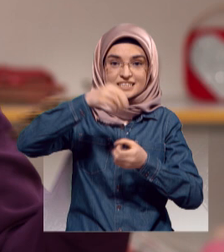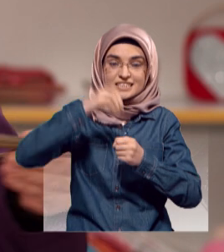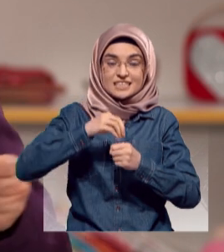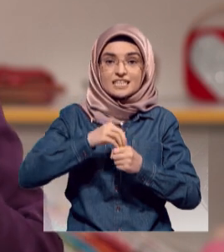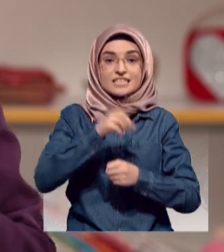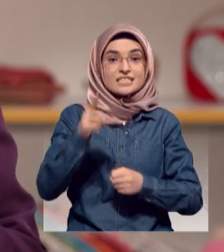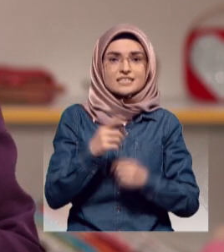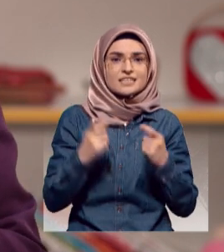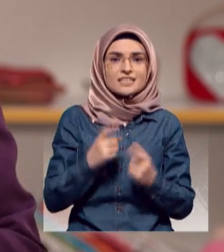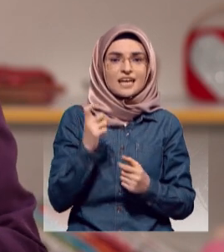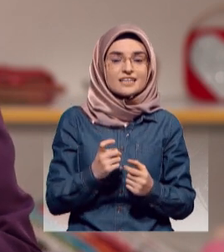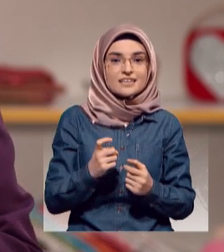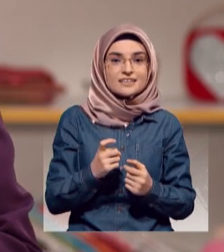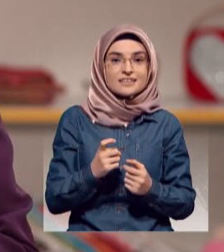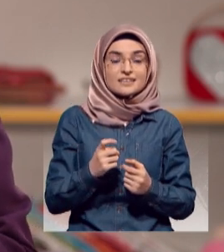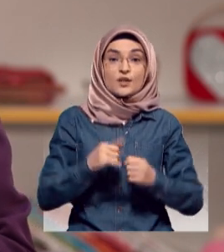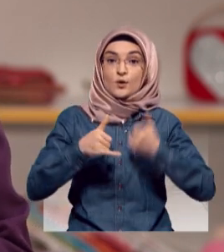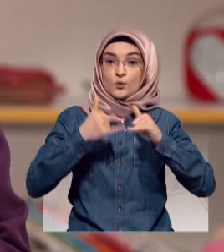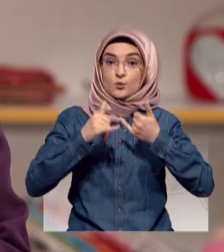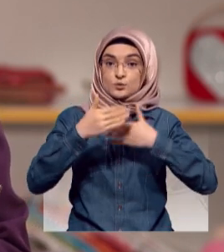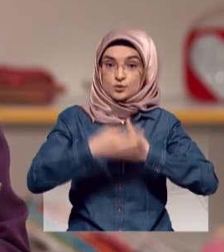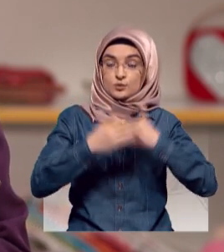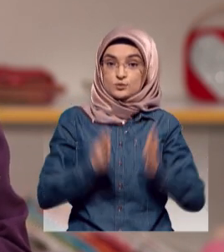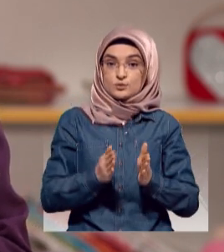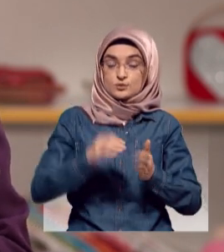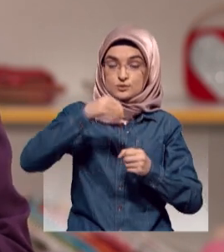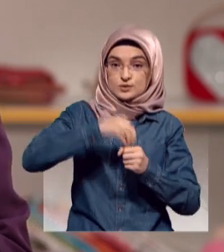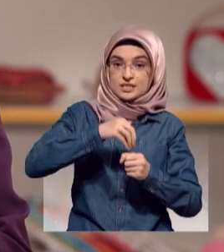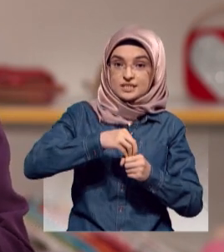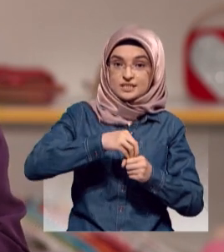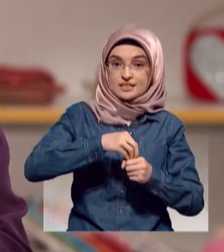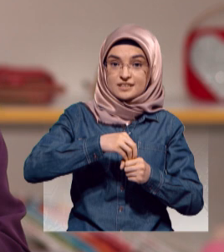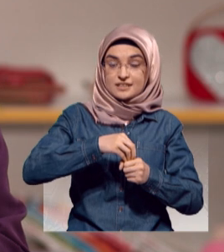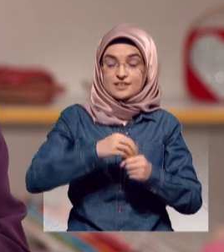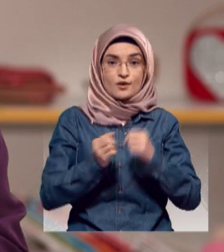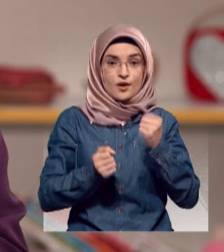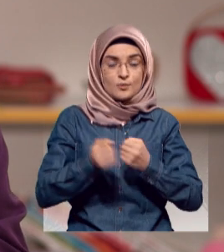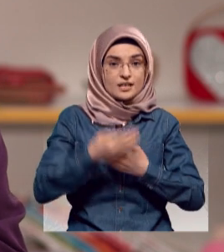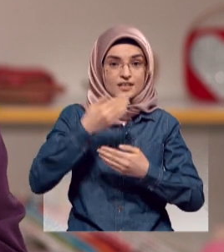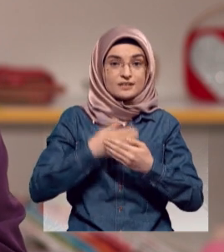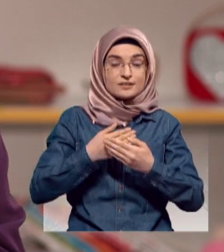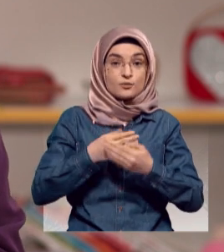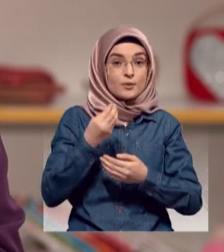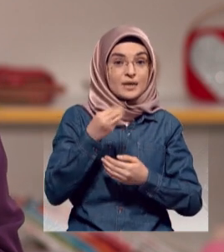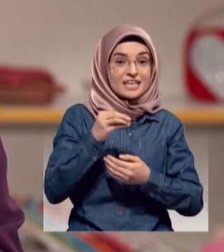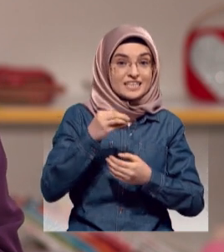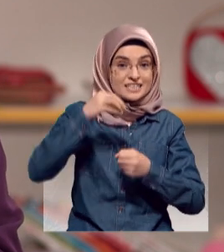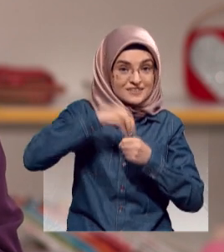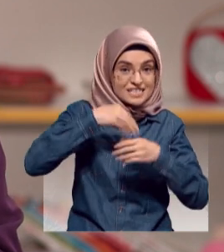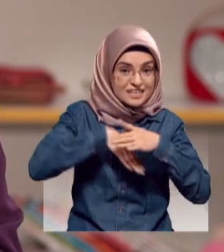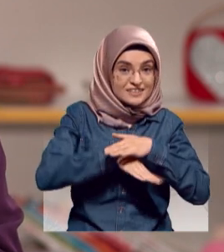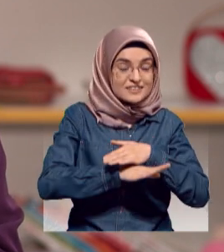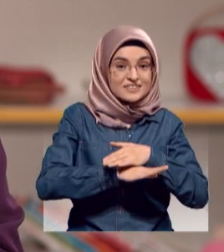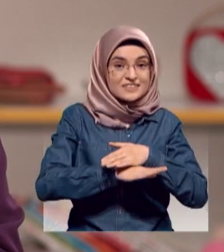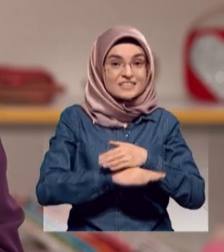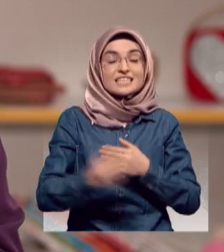Sizin anahtarlarınız nerede? Oyuncak kutusunun içinde mi? Arabalarınızın arkasında mı? Yoksa bebeklerinizin arasında mı